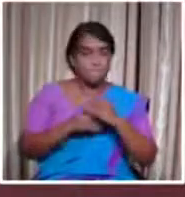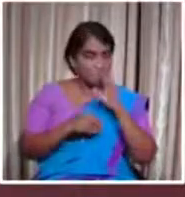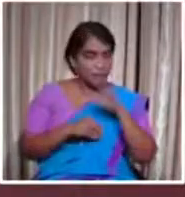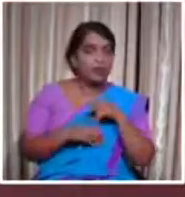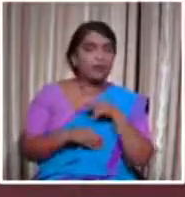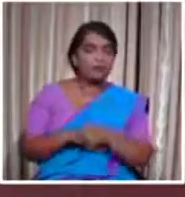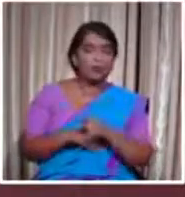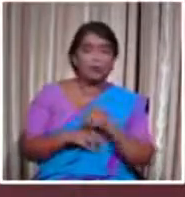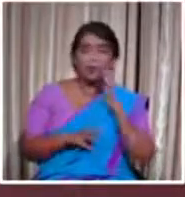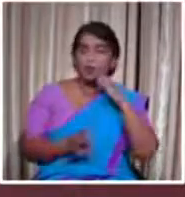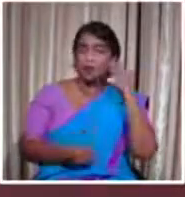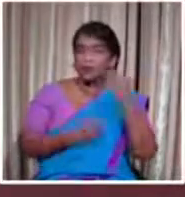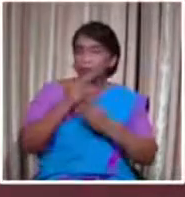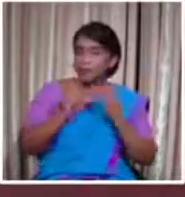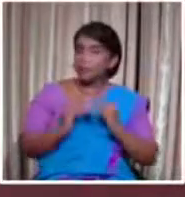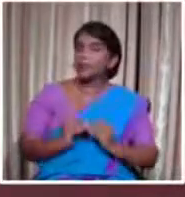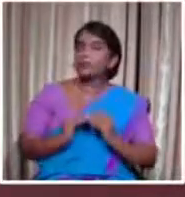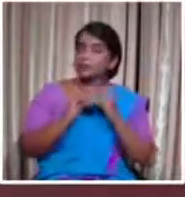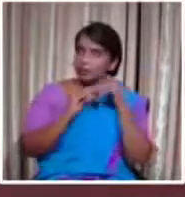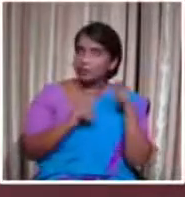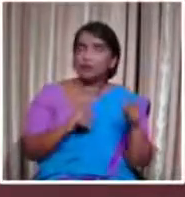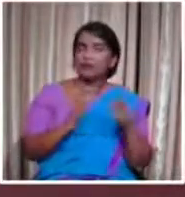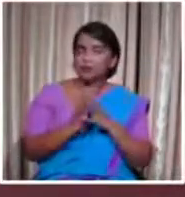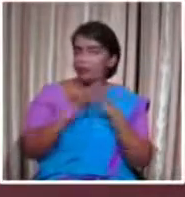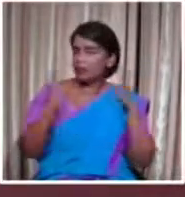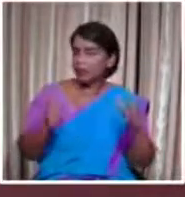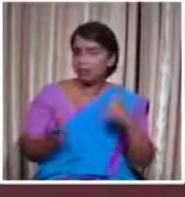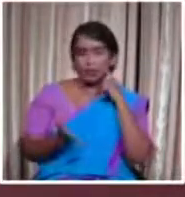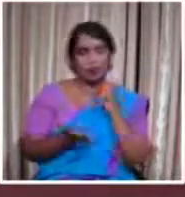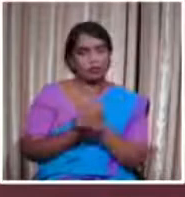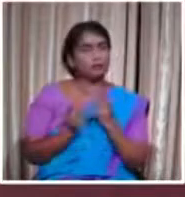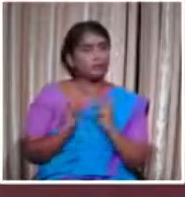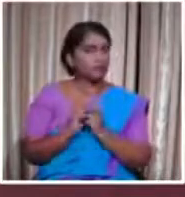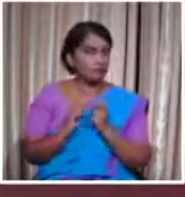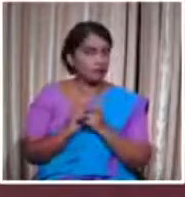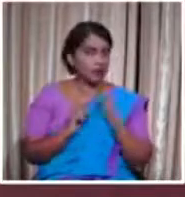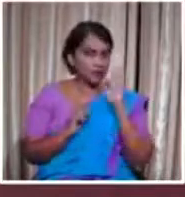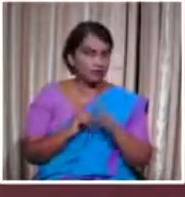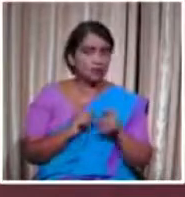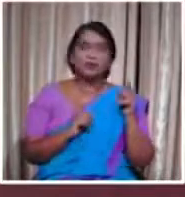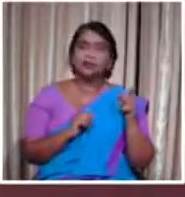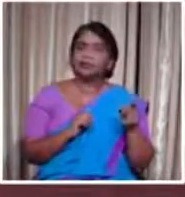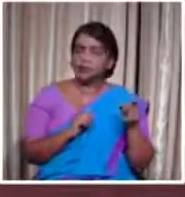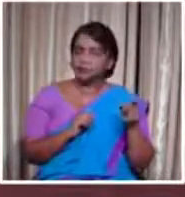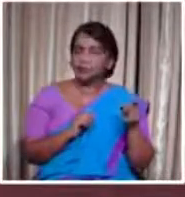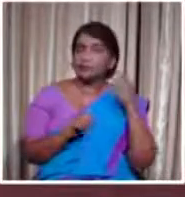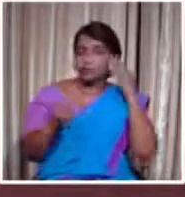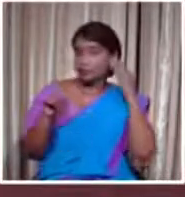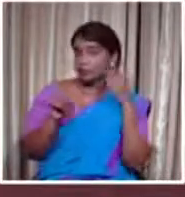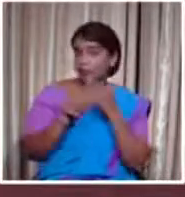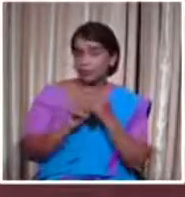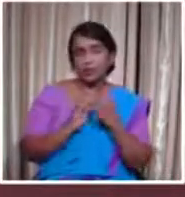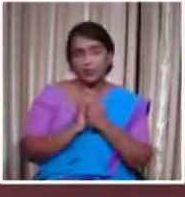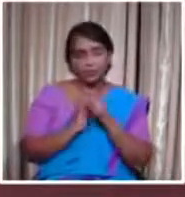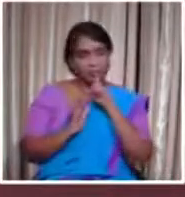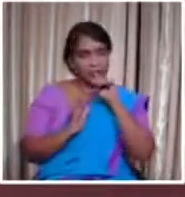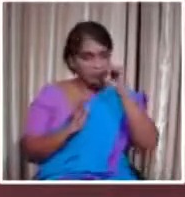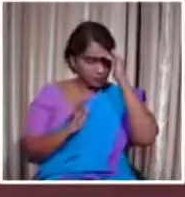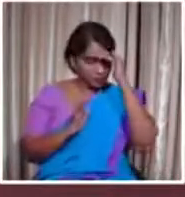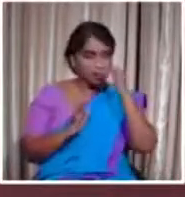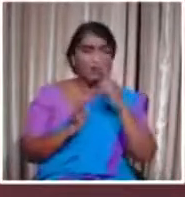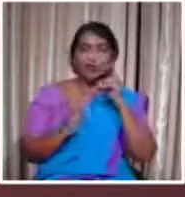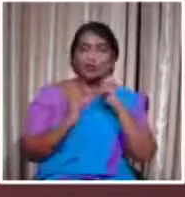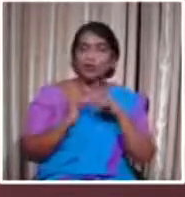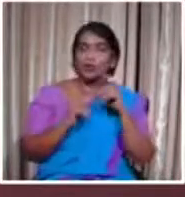මෙම සංචාර කර්මාන්තයේ සඳහාද දැඩි ලෙස අහිතකර බලපෑම් ඇති කරනවා. මේ පිළිබඳව ගරු කතානායකතුමනි